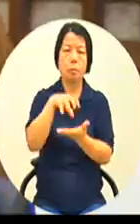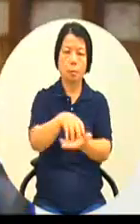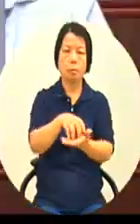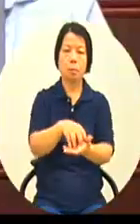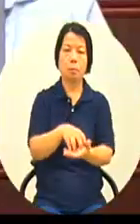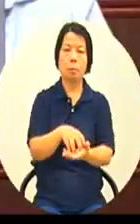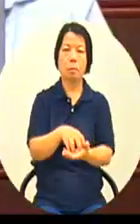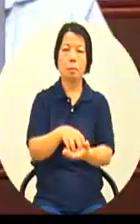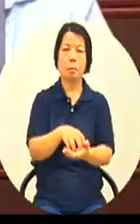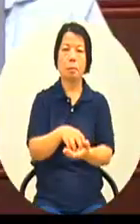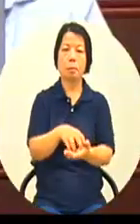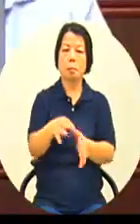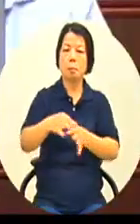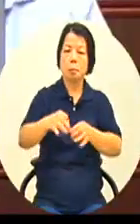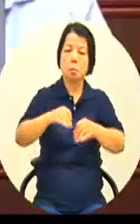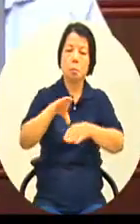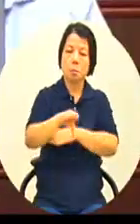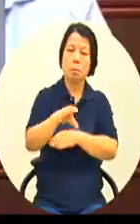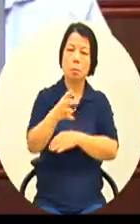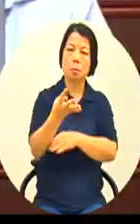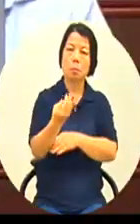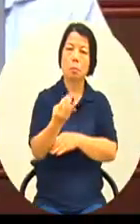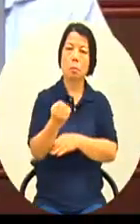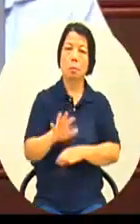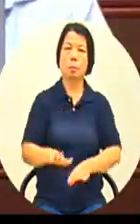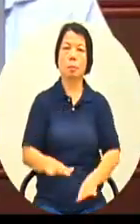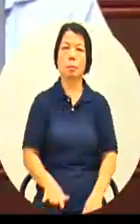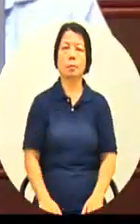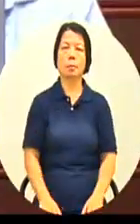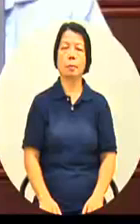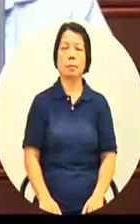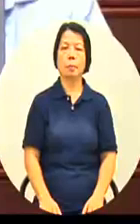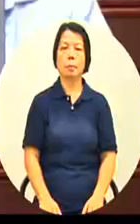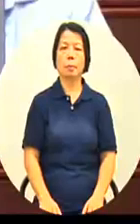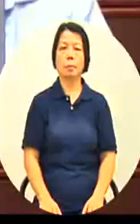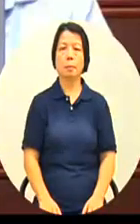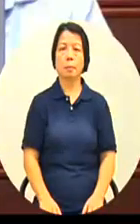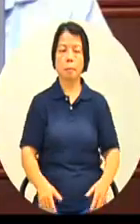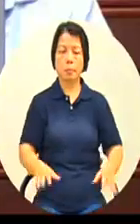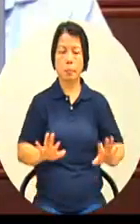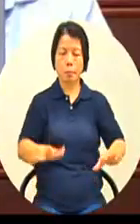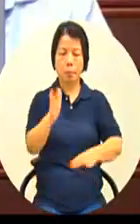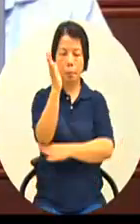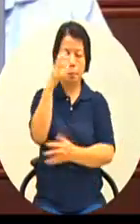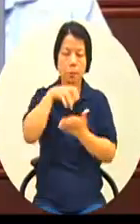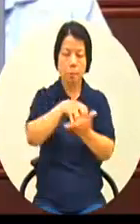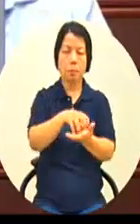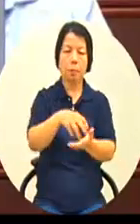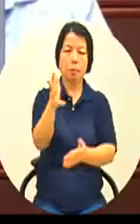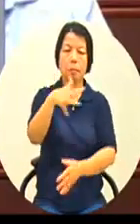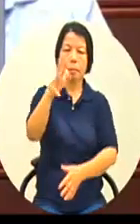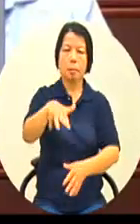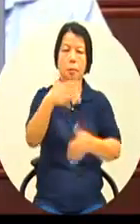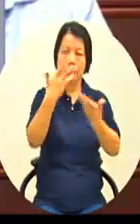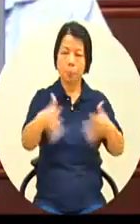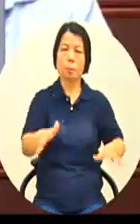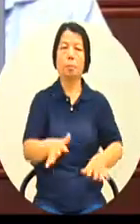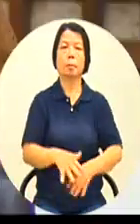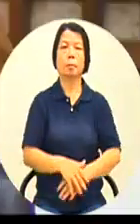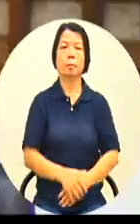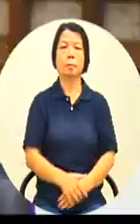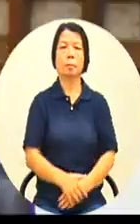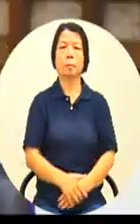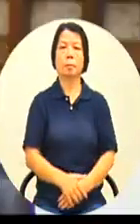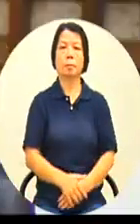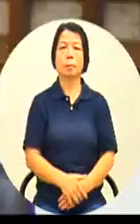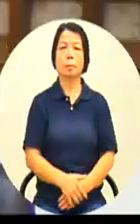偌济？ 咱目前大概有伫咱本市挂牌大概八千几台啦，八千几台。 这含去